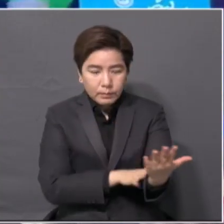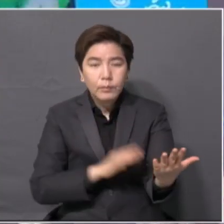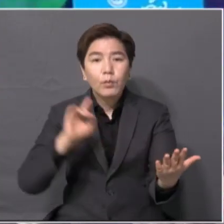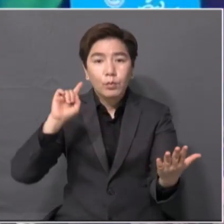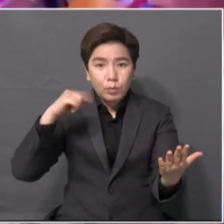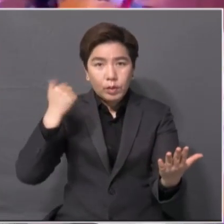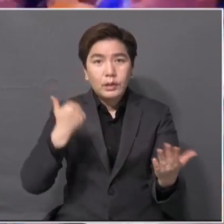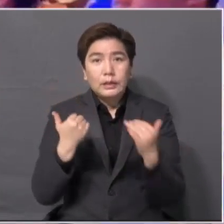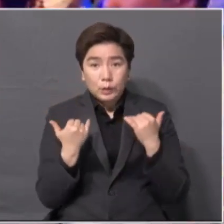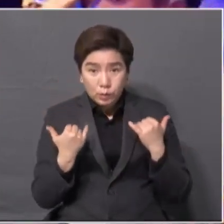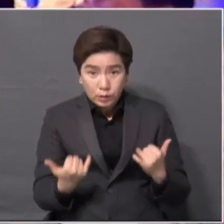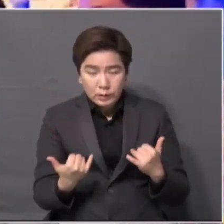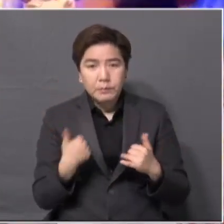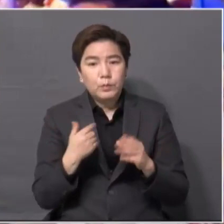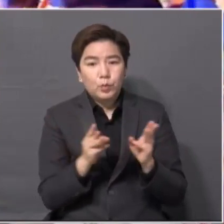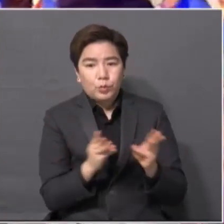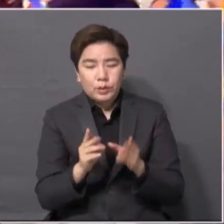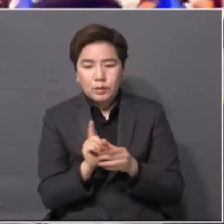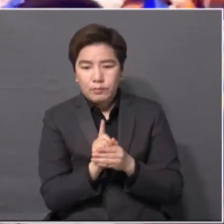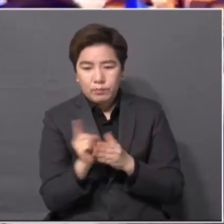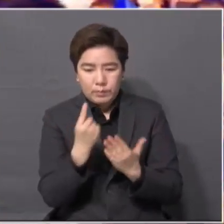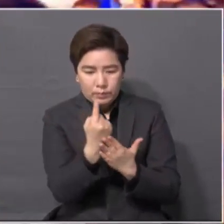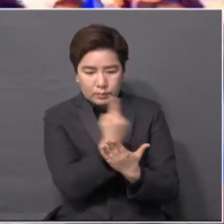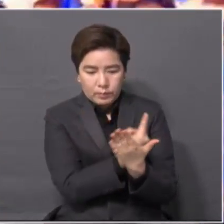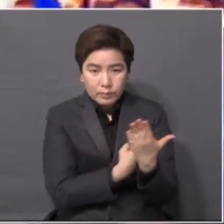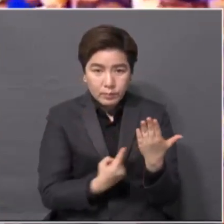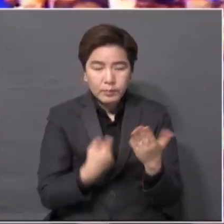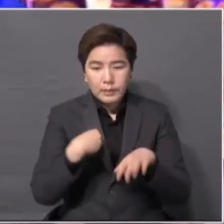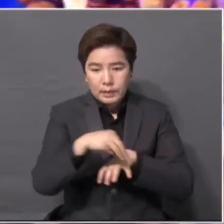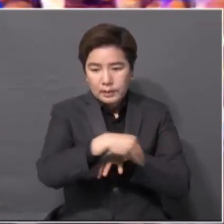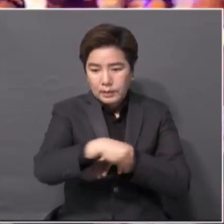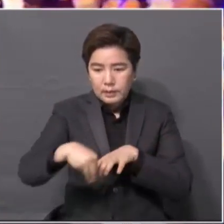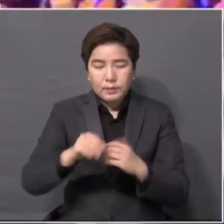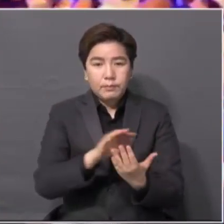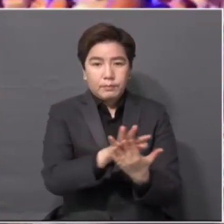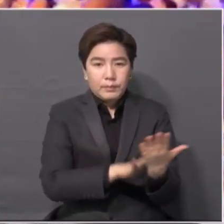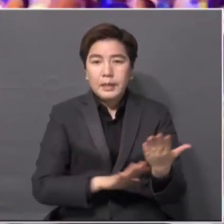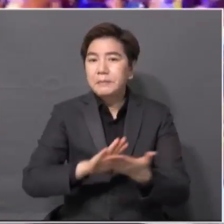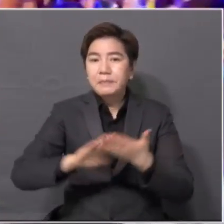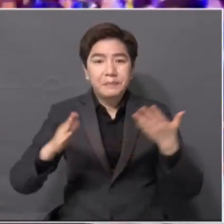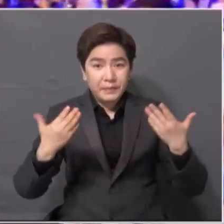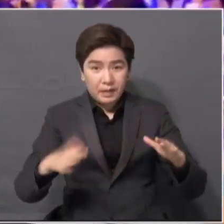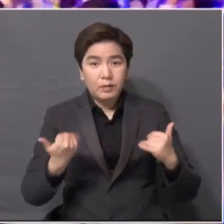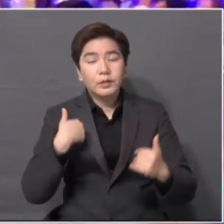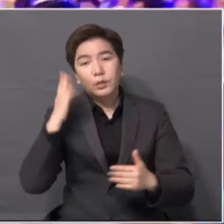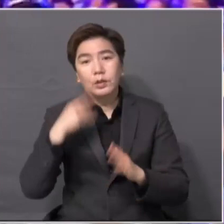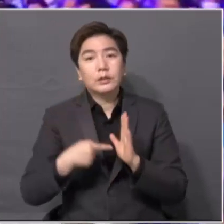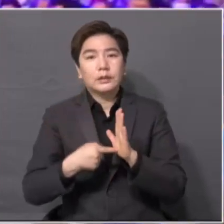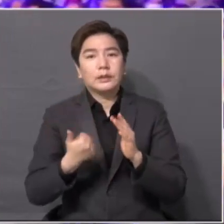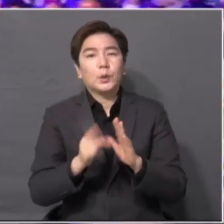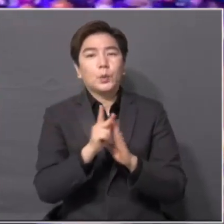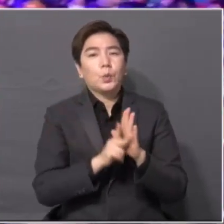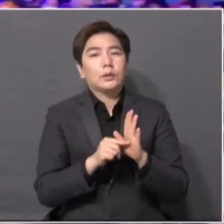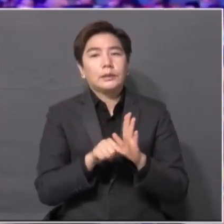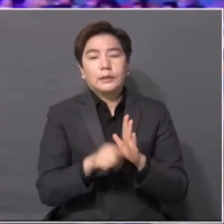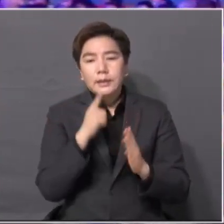ประเทศก่อนแต่ขณะนี้มีกลไ่ตัวแทนพักตัวแทนจังหวัดและสาขาพักทั่วทั้งประเทศเกิดขึ้นก็เลยเสนอให้ยกเว้